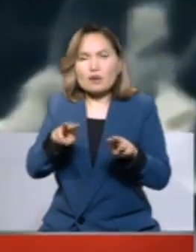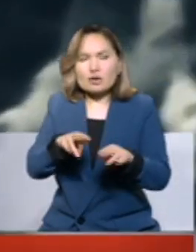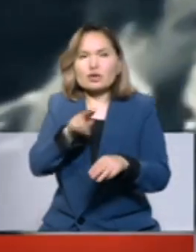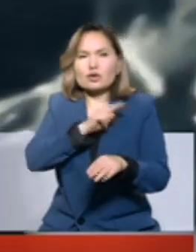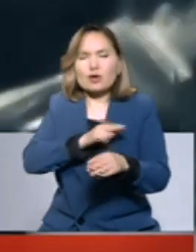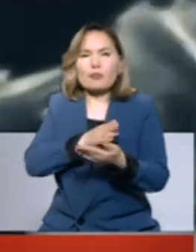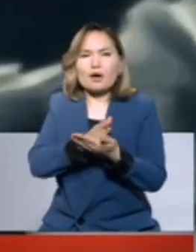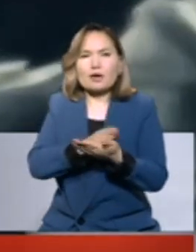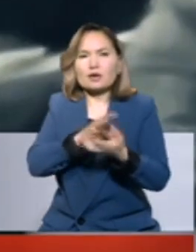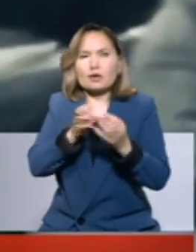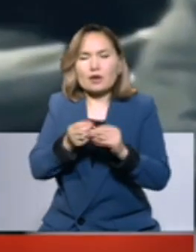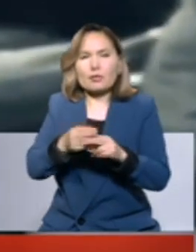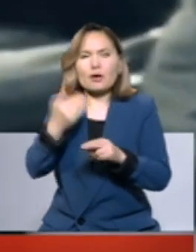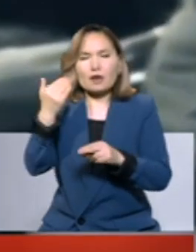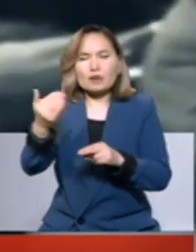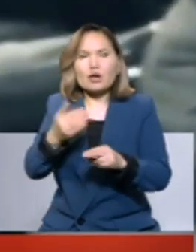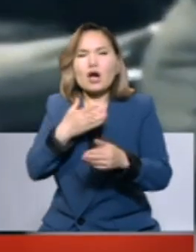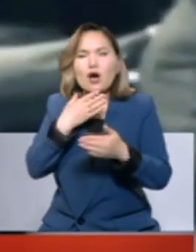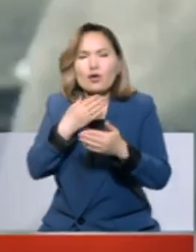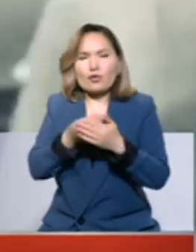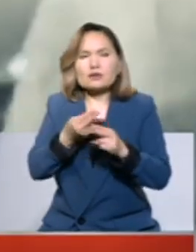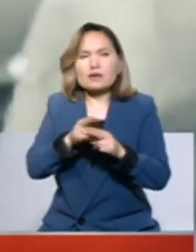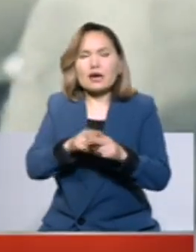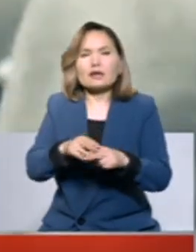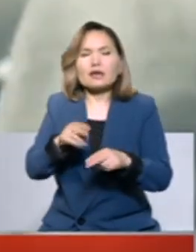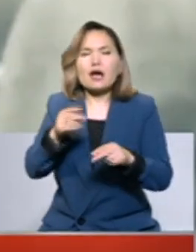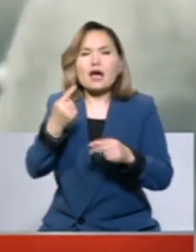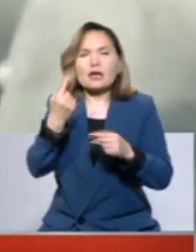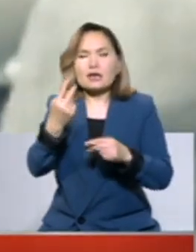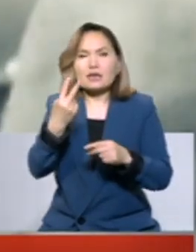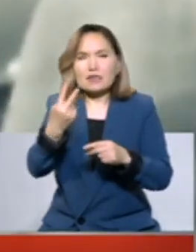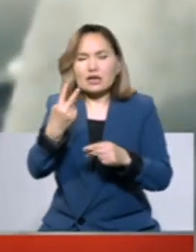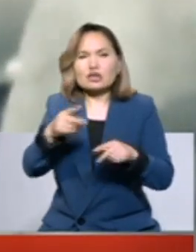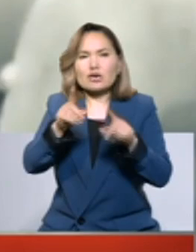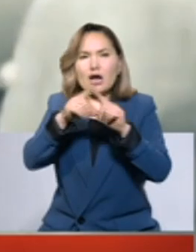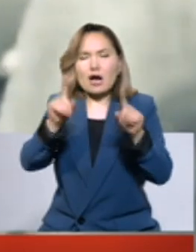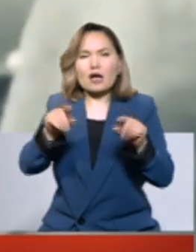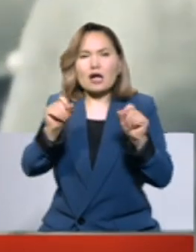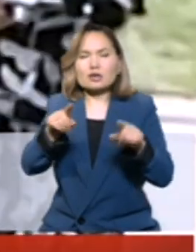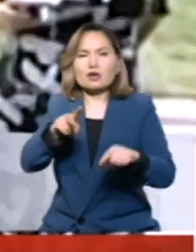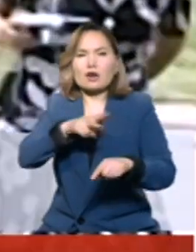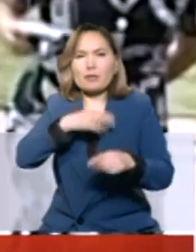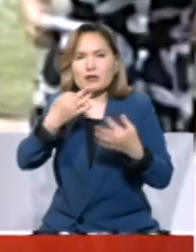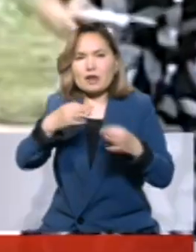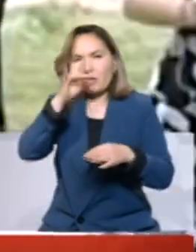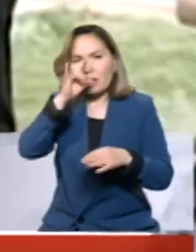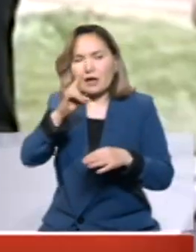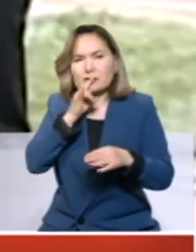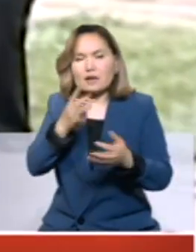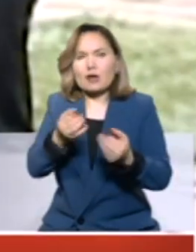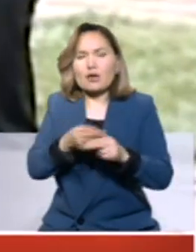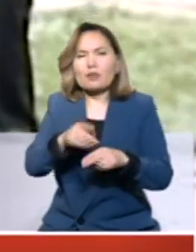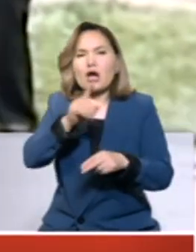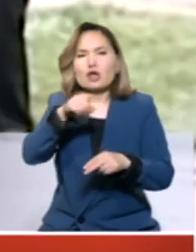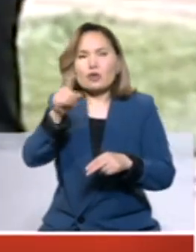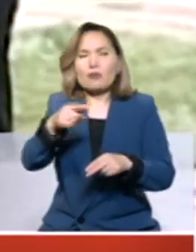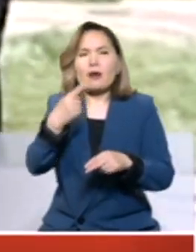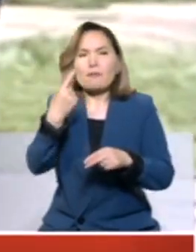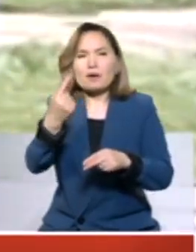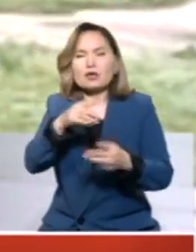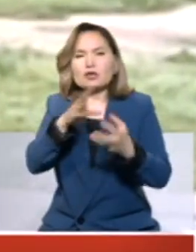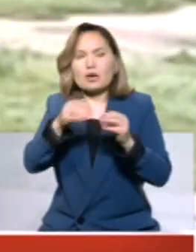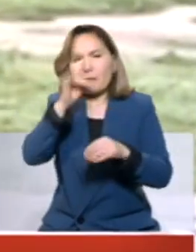болды. Сағадат Қожахметұлы өзінің 2-ші алтын жұлдызын тәуелсіз Қазақстанда алды. Бұл жұлдыз нөмірі 1-ші бұйрықпен